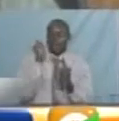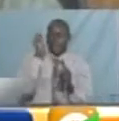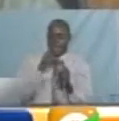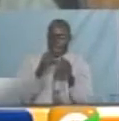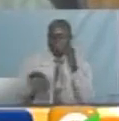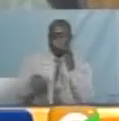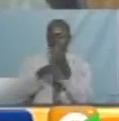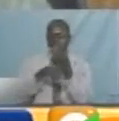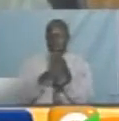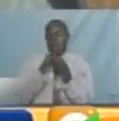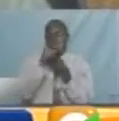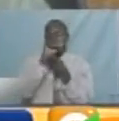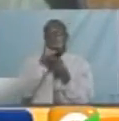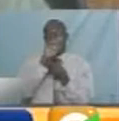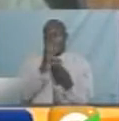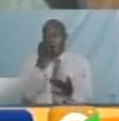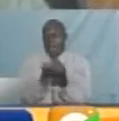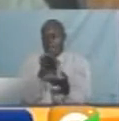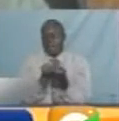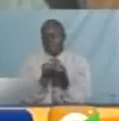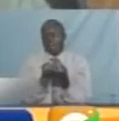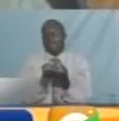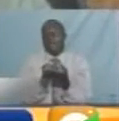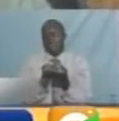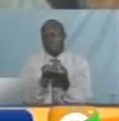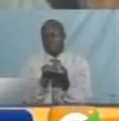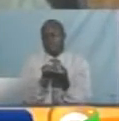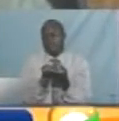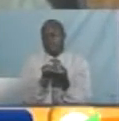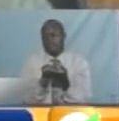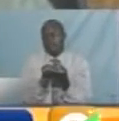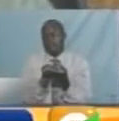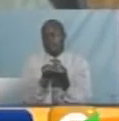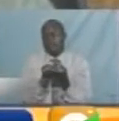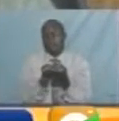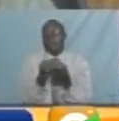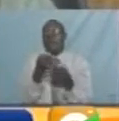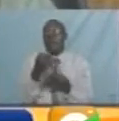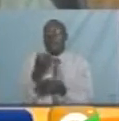additional evidence including exhibits are so